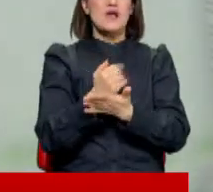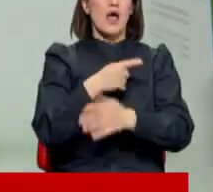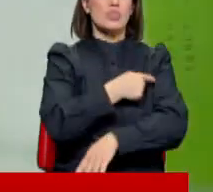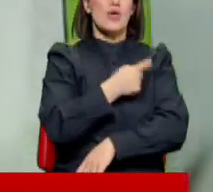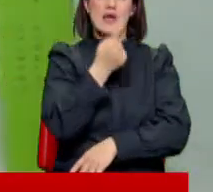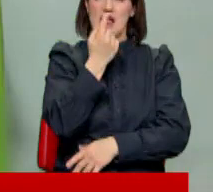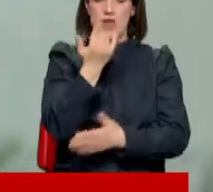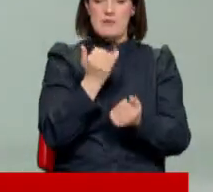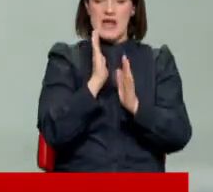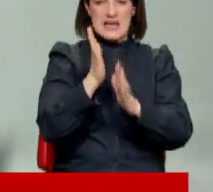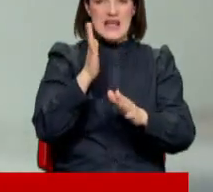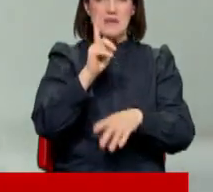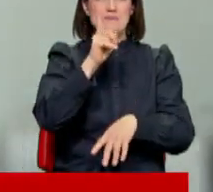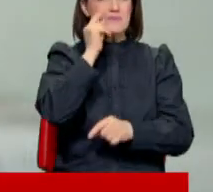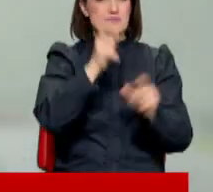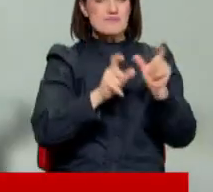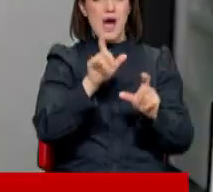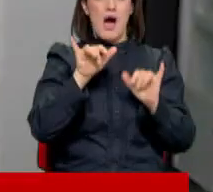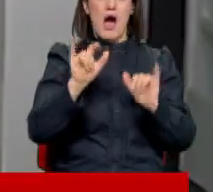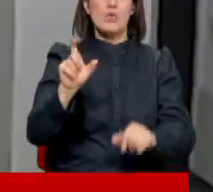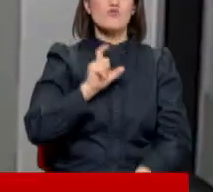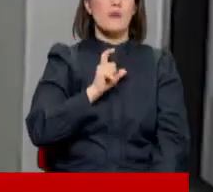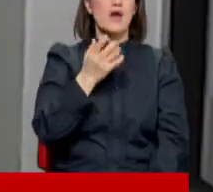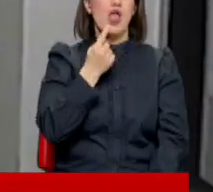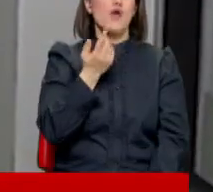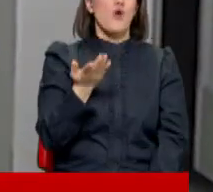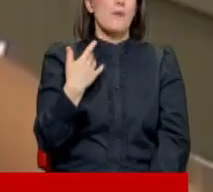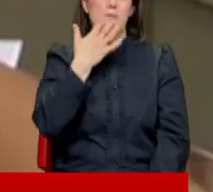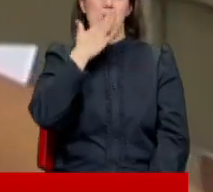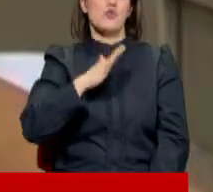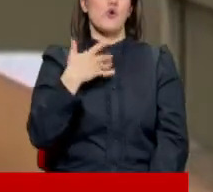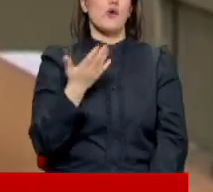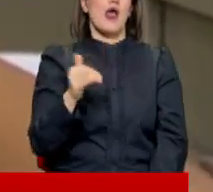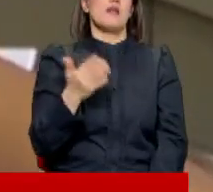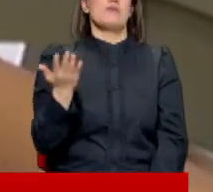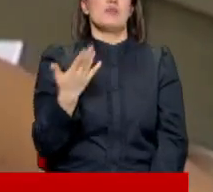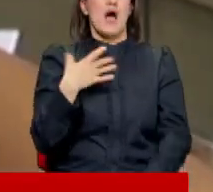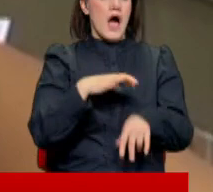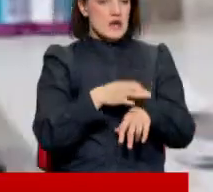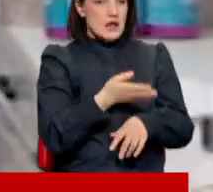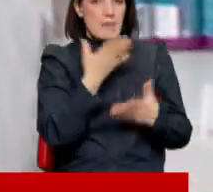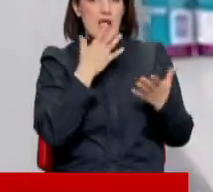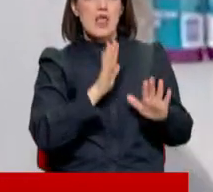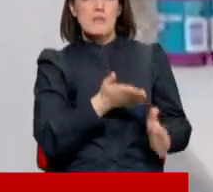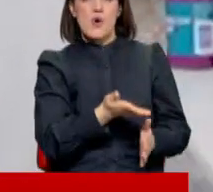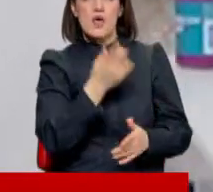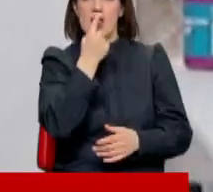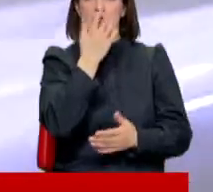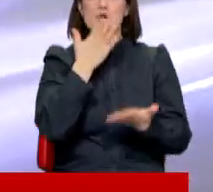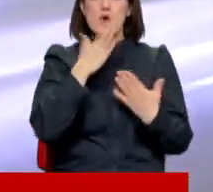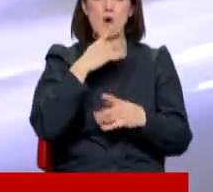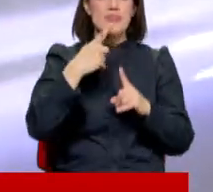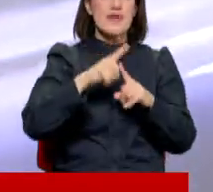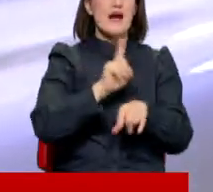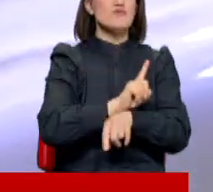birçok hasta aynı cevabı alıyor. İlaç yok, gelmedi. Biz de bekliyoruz. Ama hastalık beklemiyor. İlaç yokluğu hastaların